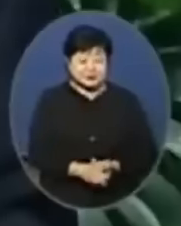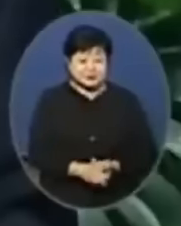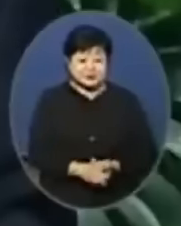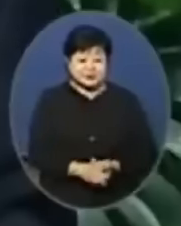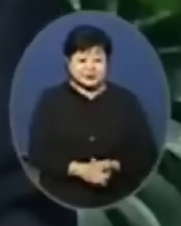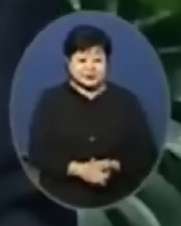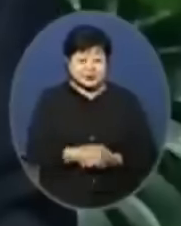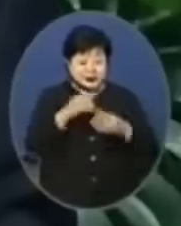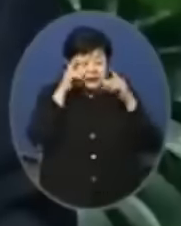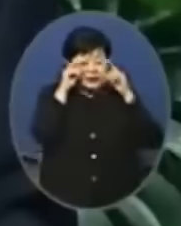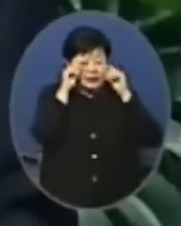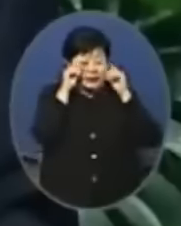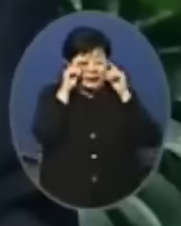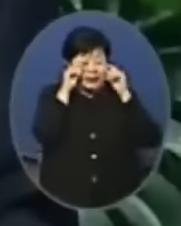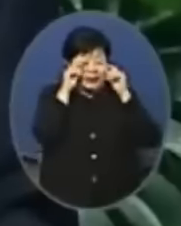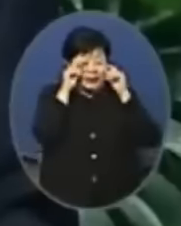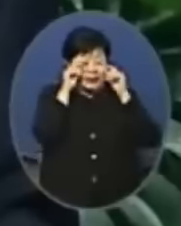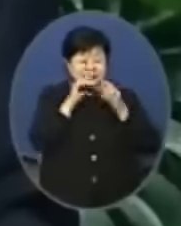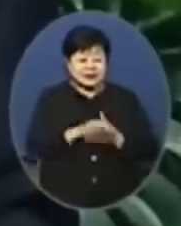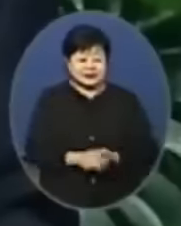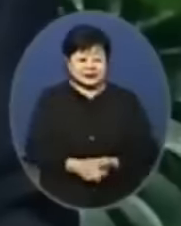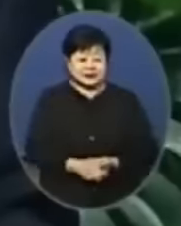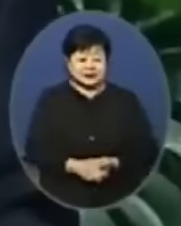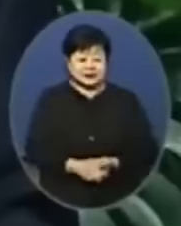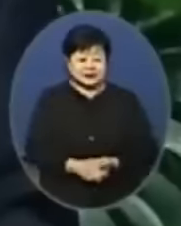얘들이 잠을 안 자요.